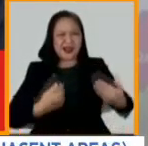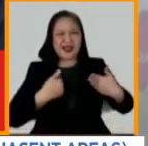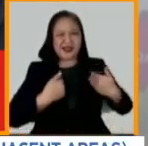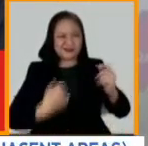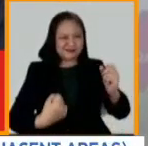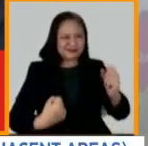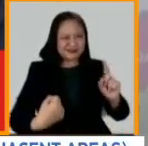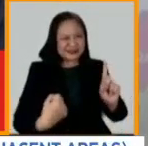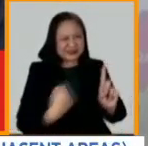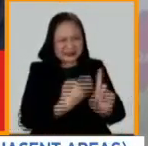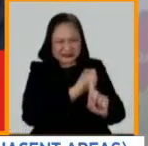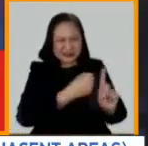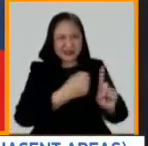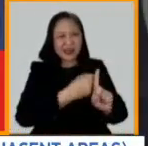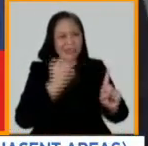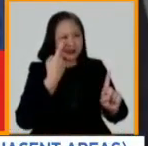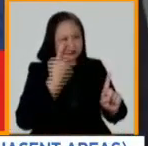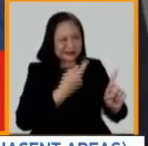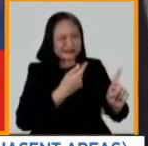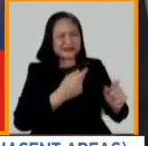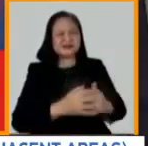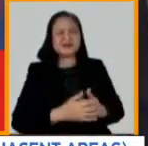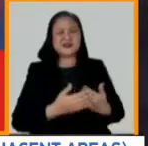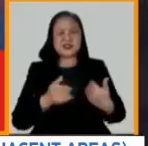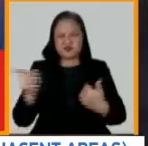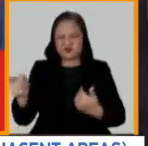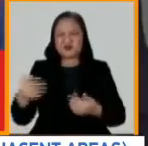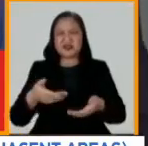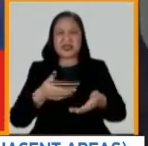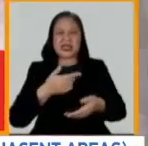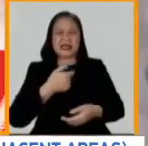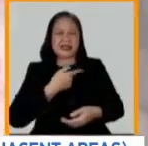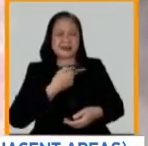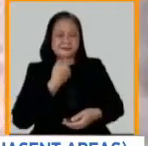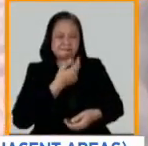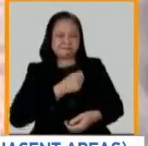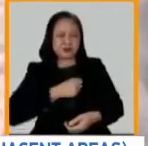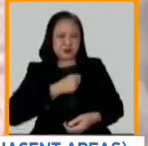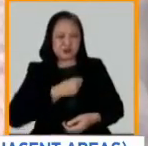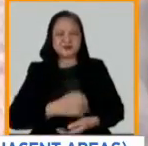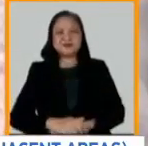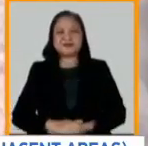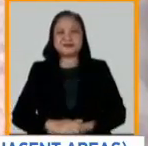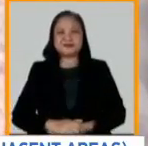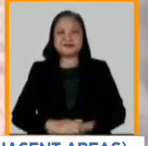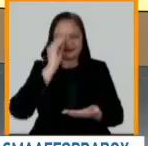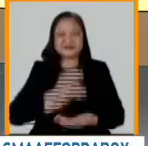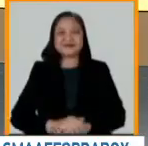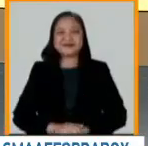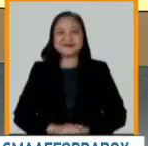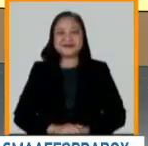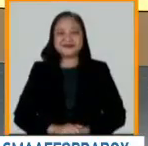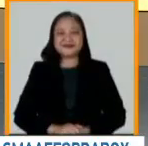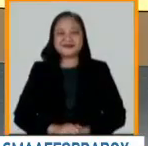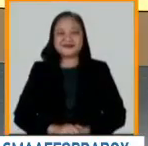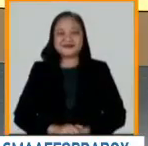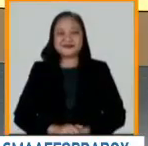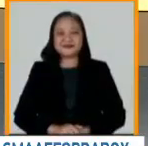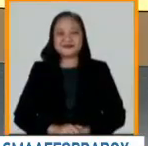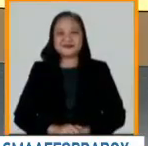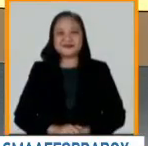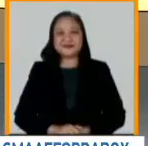siya humihingi ng tawad. Ako si Veblen Reynes para sa GMA Regional TV. Mas mababa